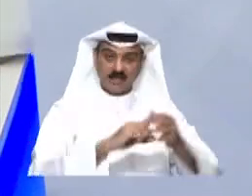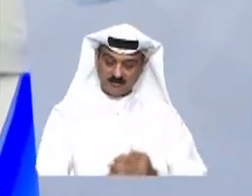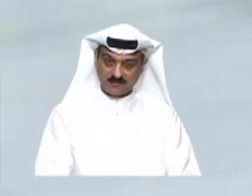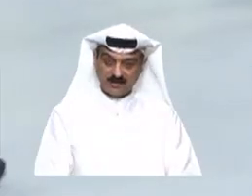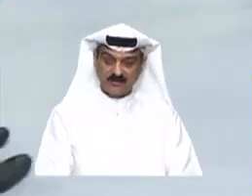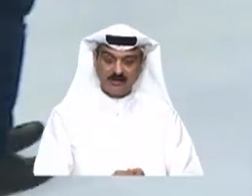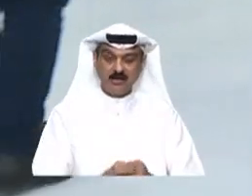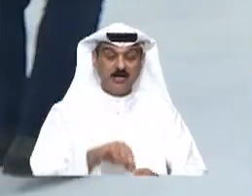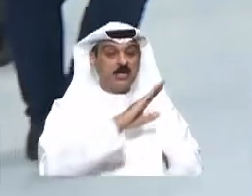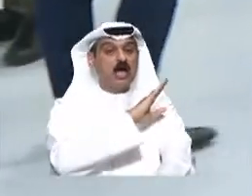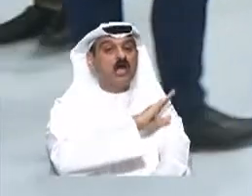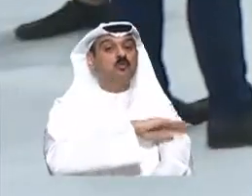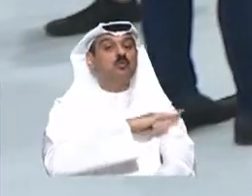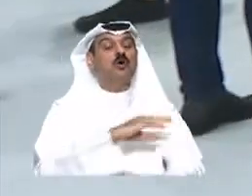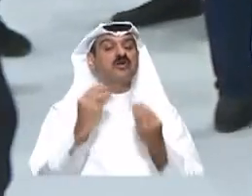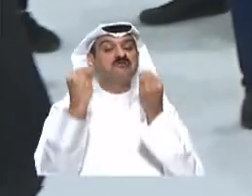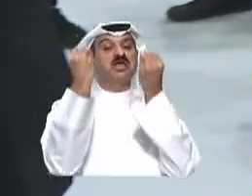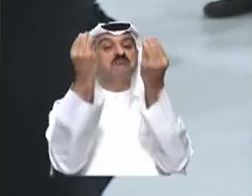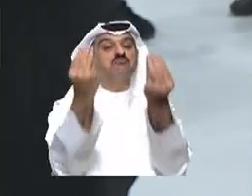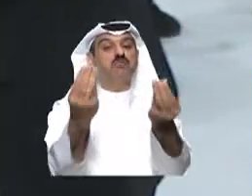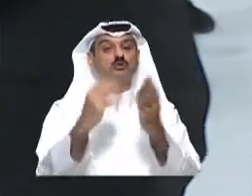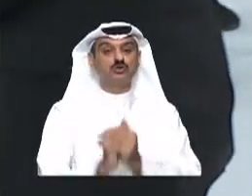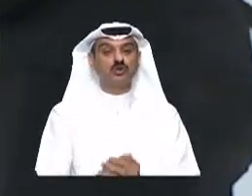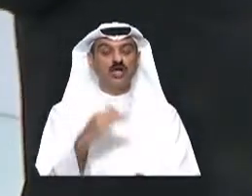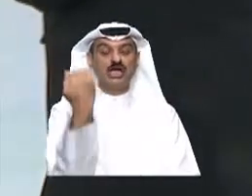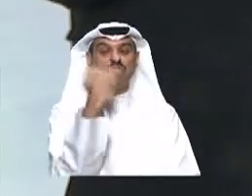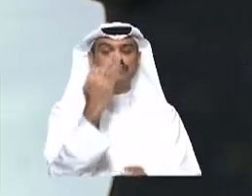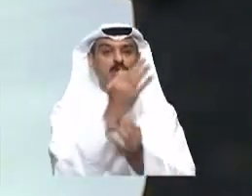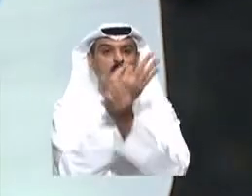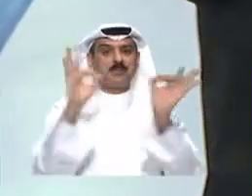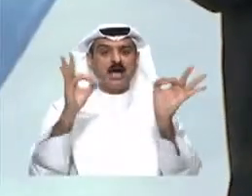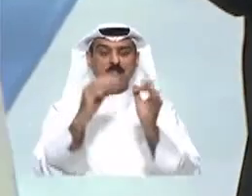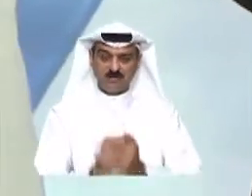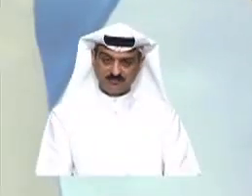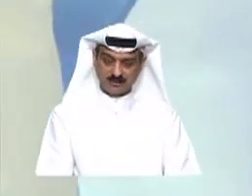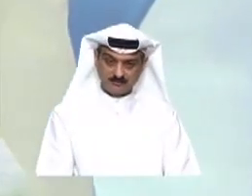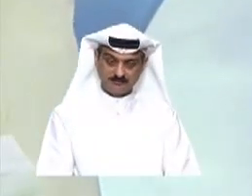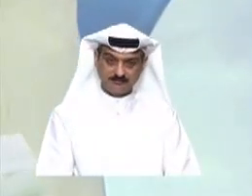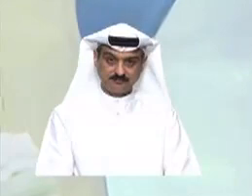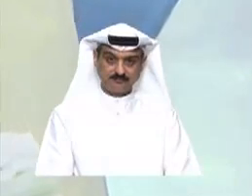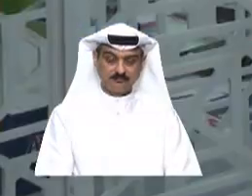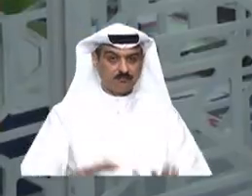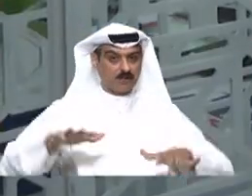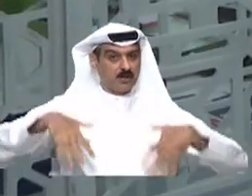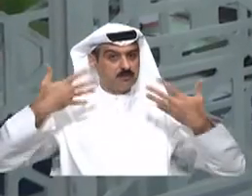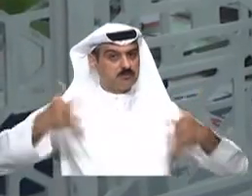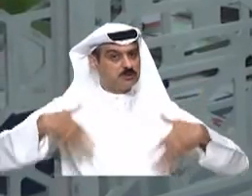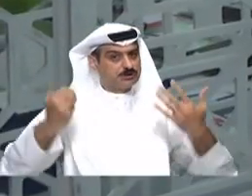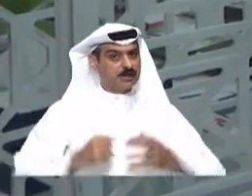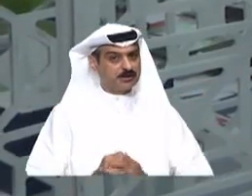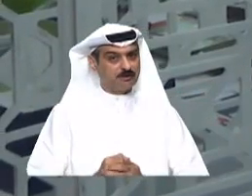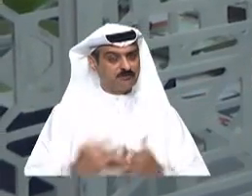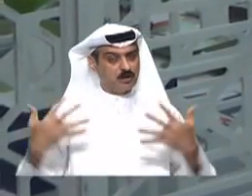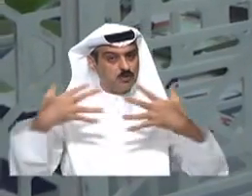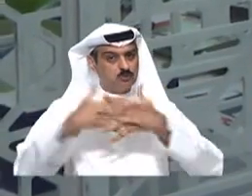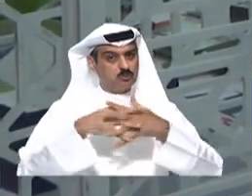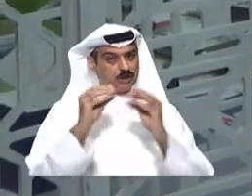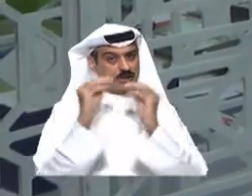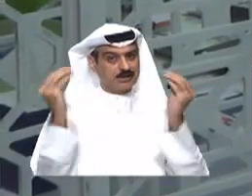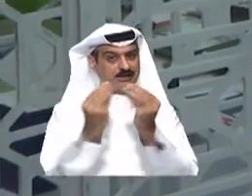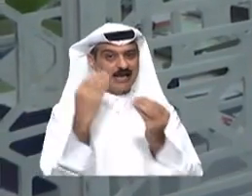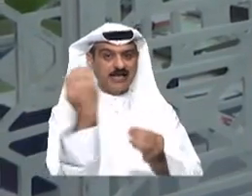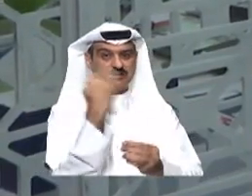توفير الوظيفة المناسبة لكل شاب وخريج. سعيدين بمشاركة الهيئة العامة للشباب أو دورها في